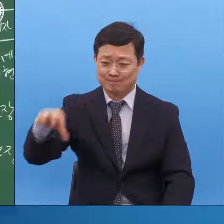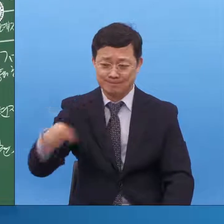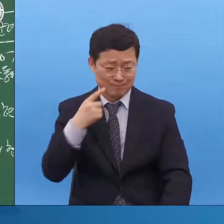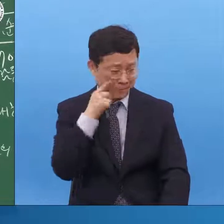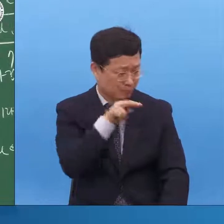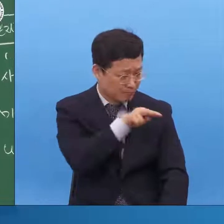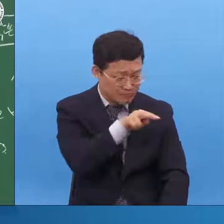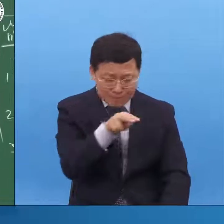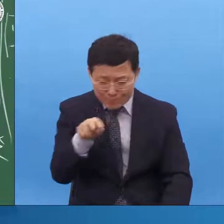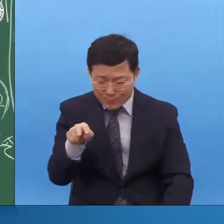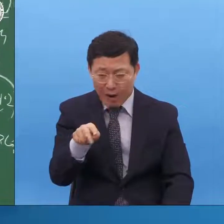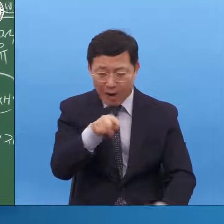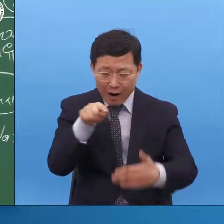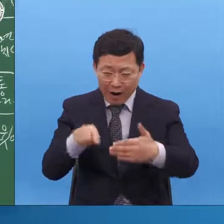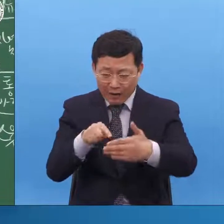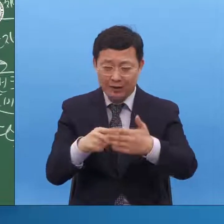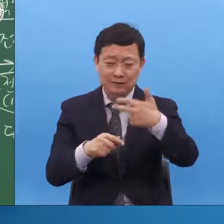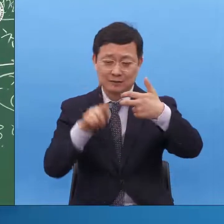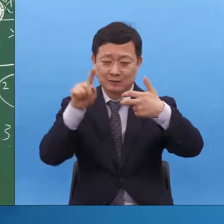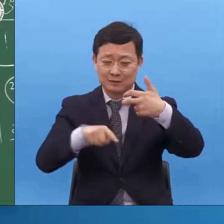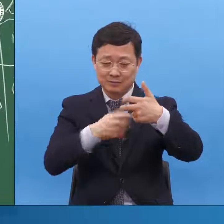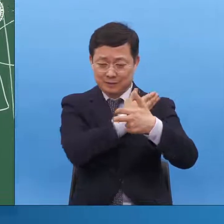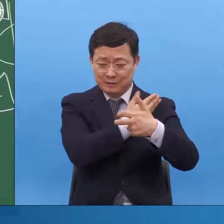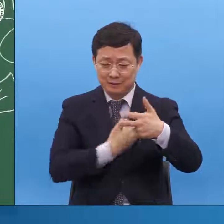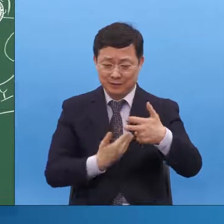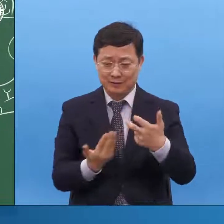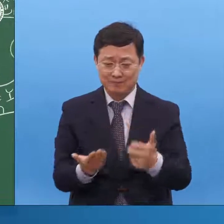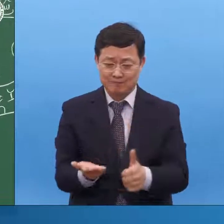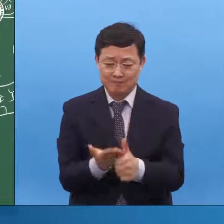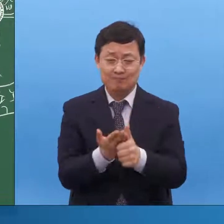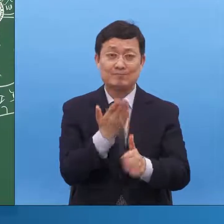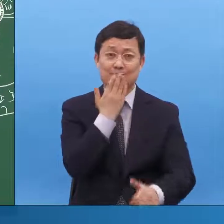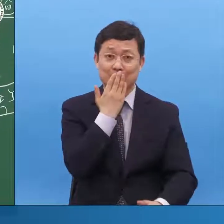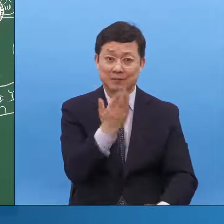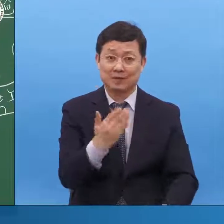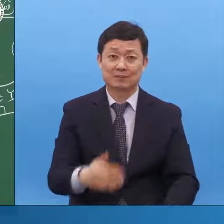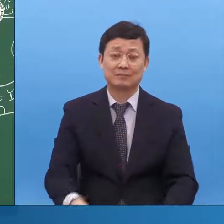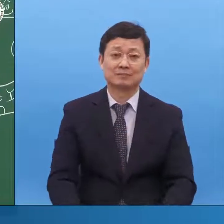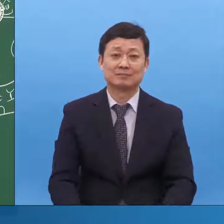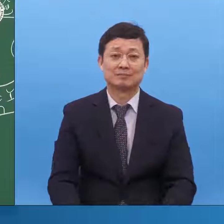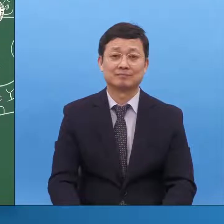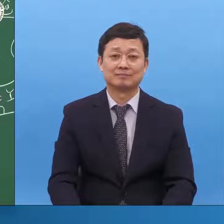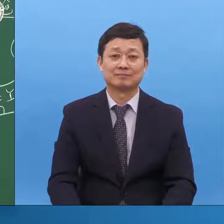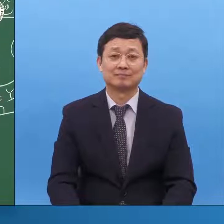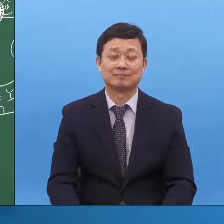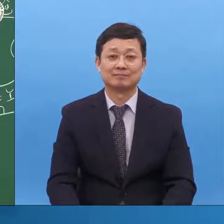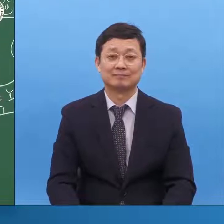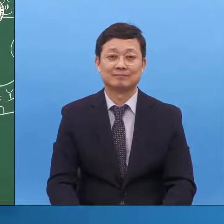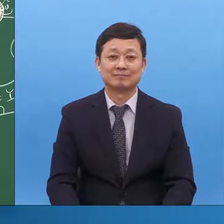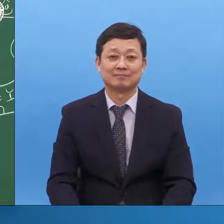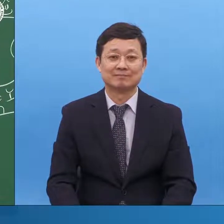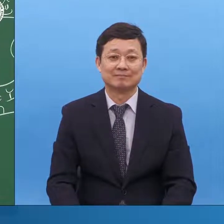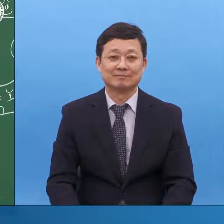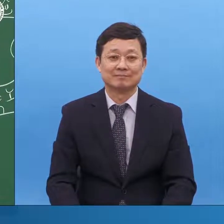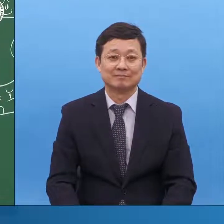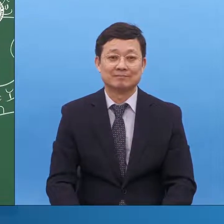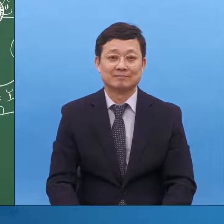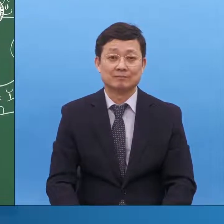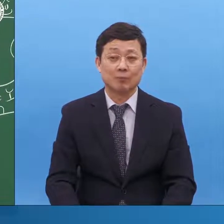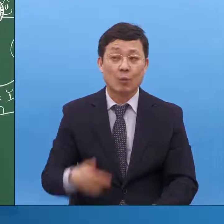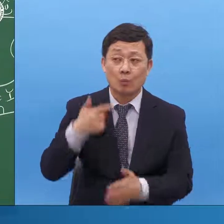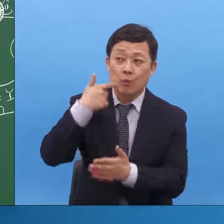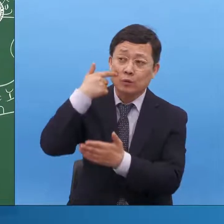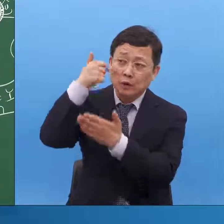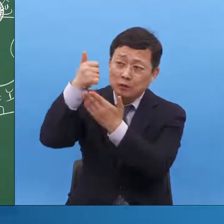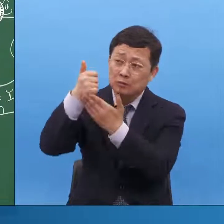3 things? 뭐 시간 나서면 움직이면 우리 주의 종들은 며칠 만에도 볼 수 있습니다. And